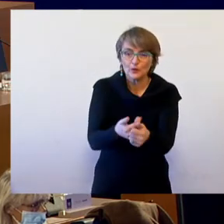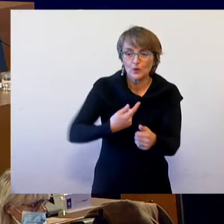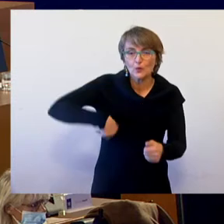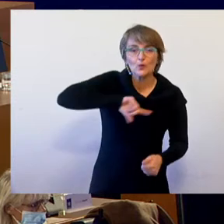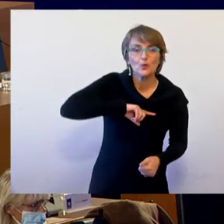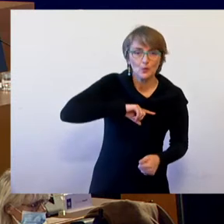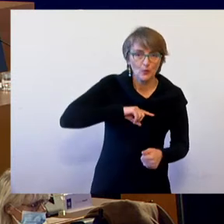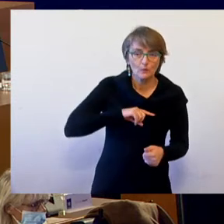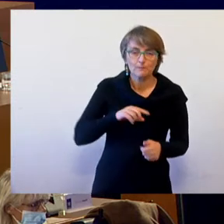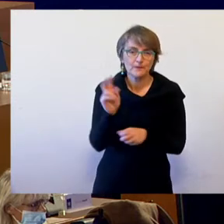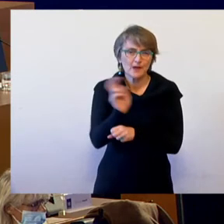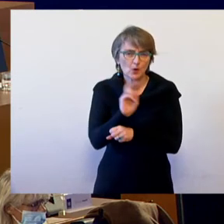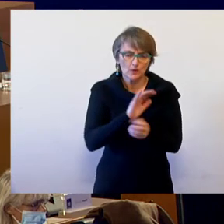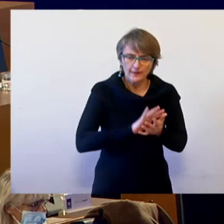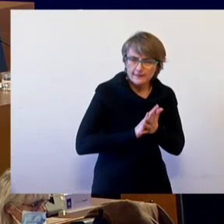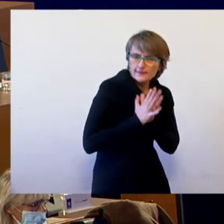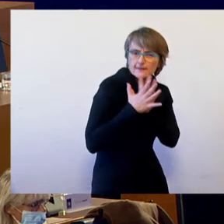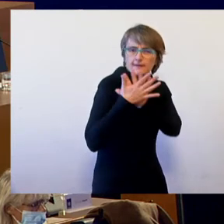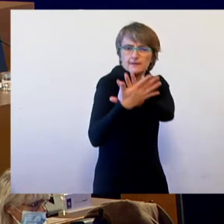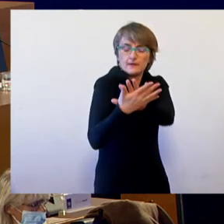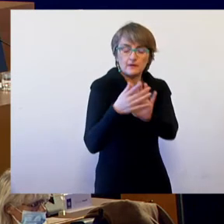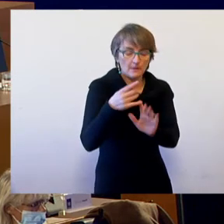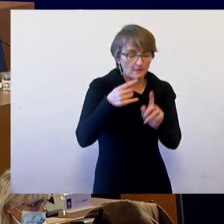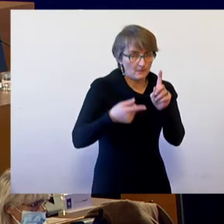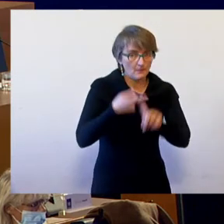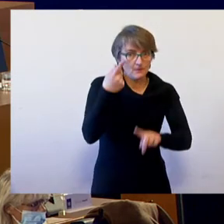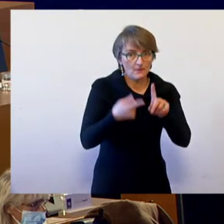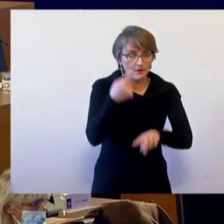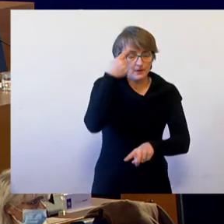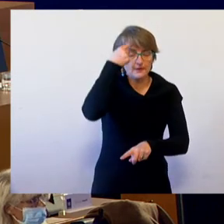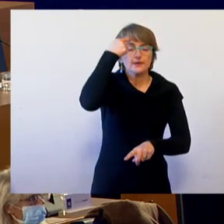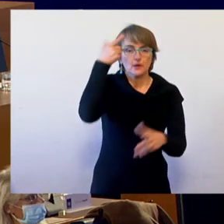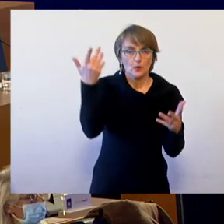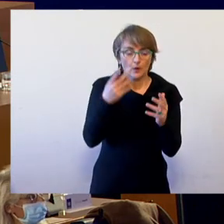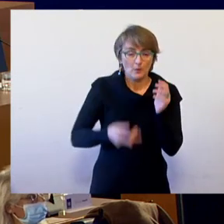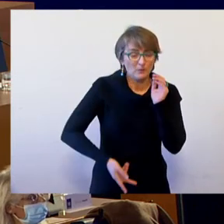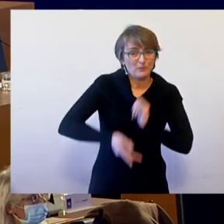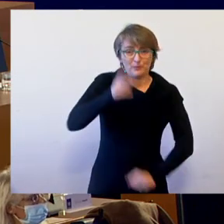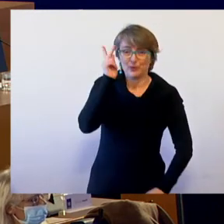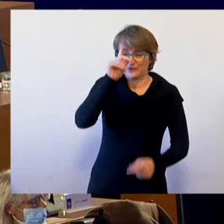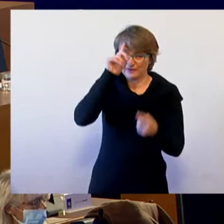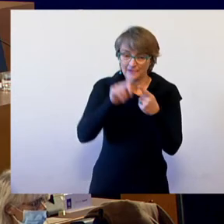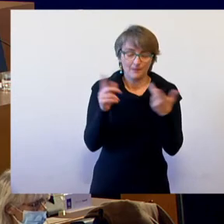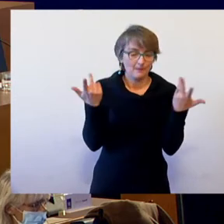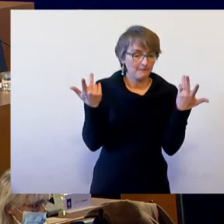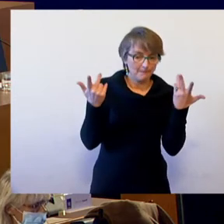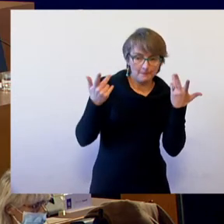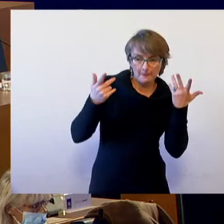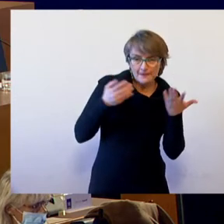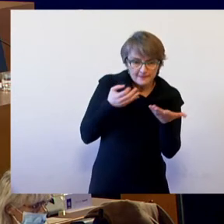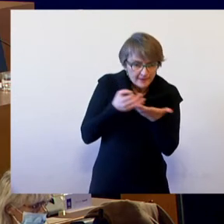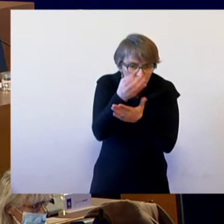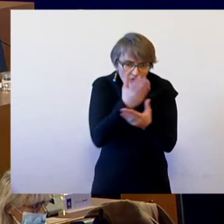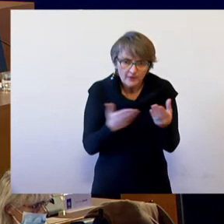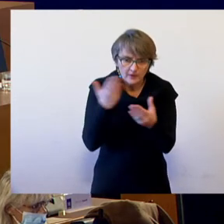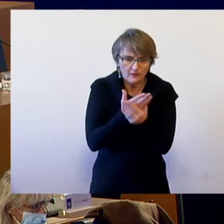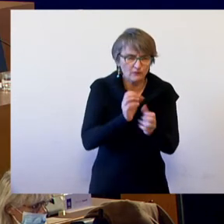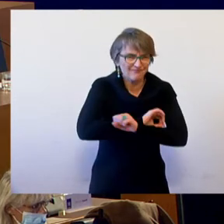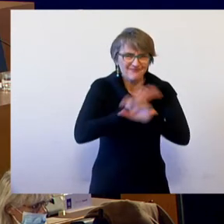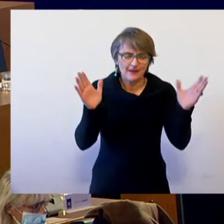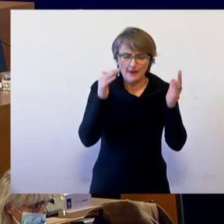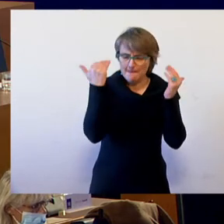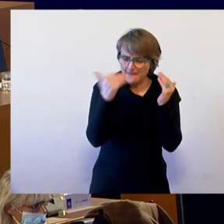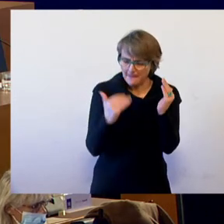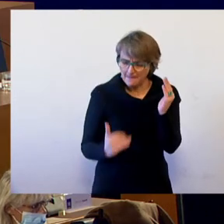trajectoire écologique, il est essentiel de garder en tête que plus nous définissons la stratégie d'intervention, plus nous réalisons une évaluation des